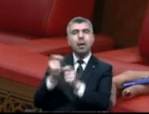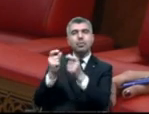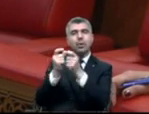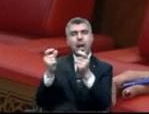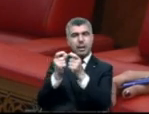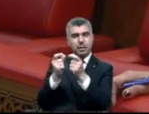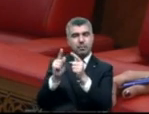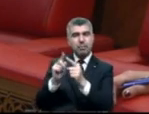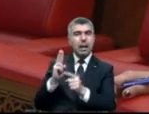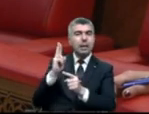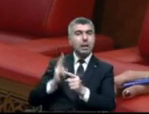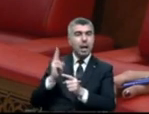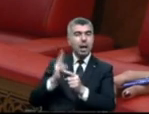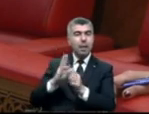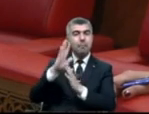سيتم إطلاق